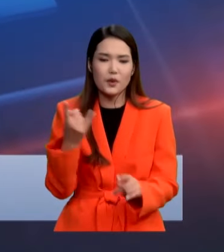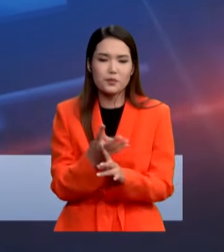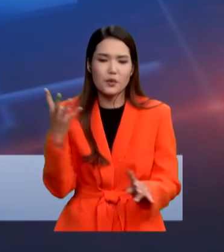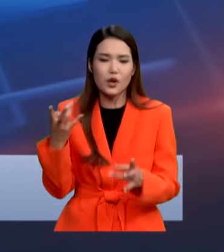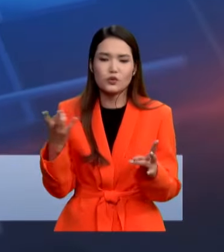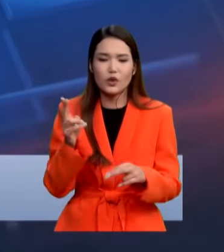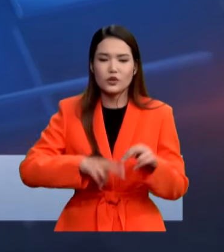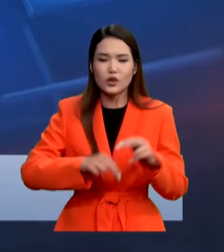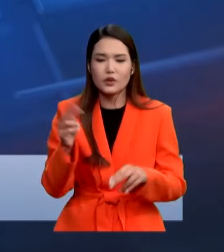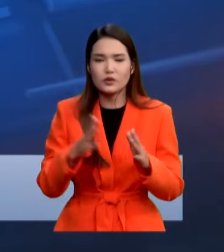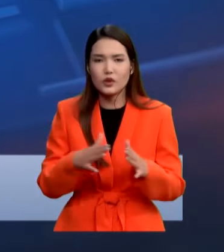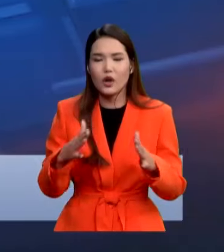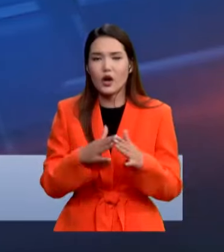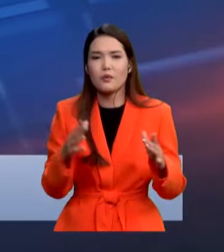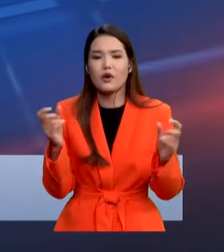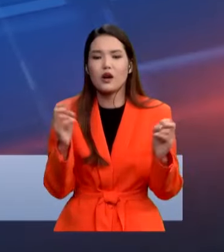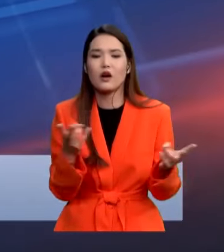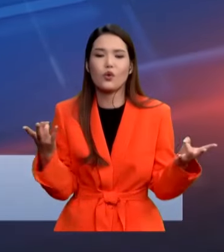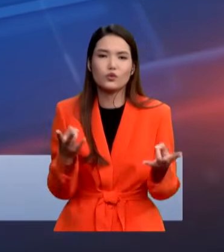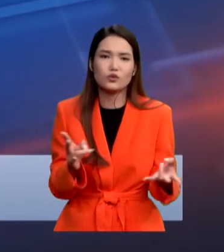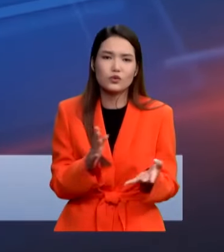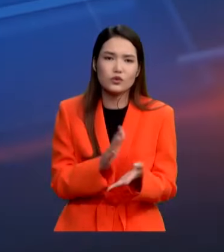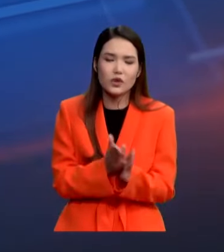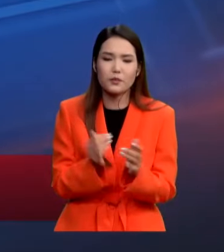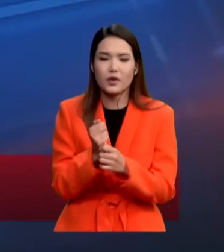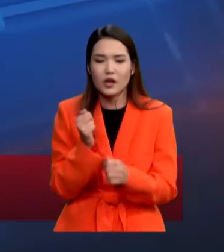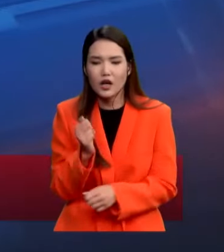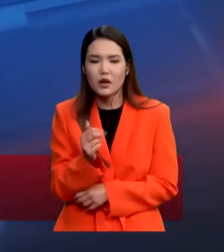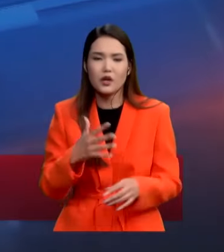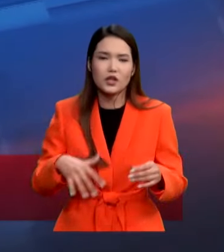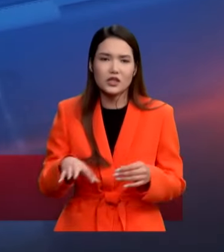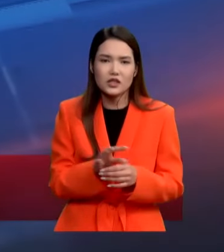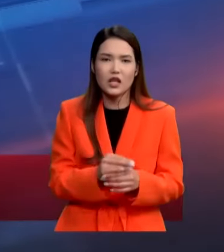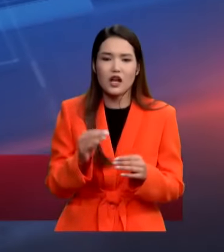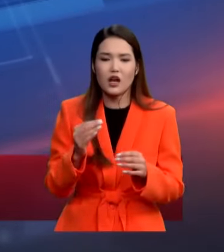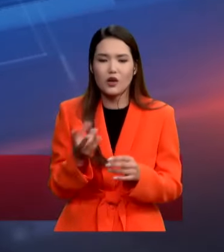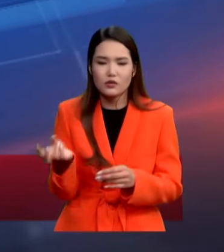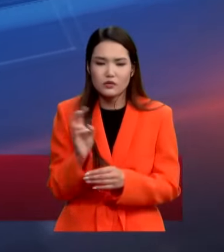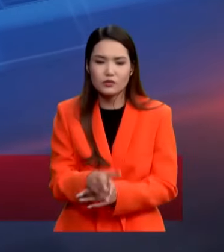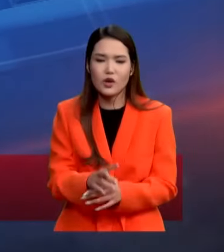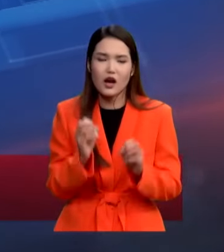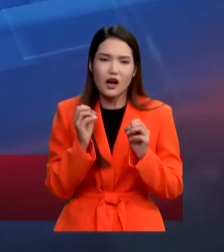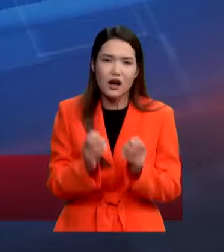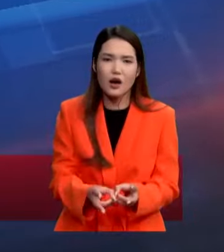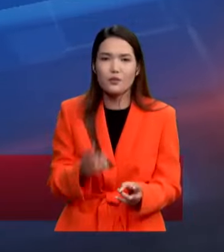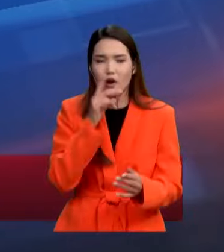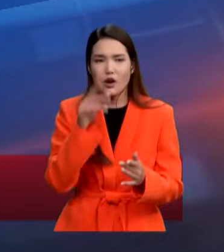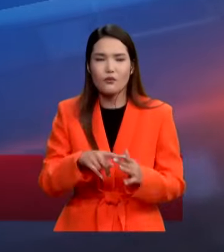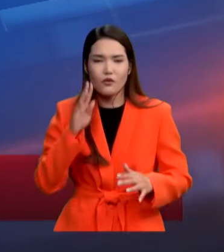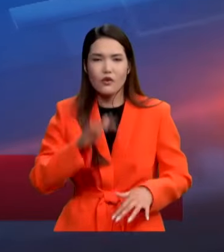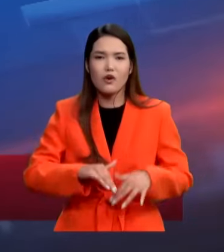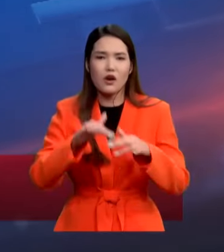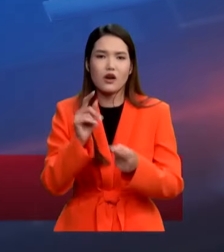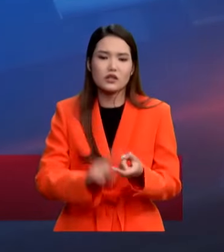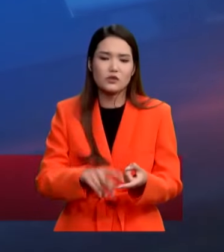надо построить дом и базу. Потому что на данный момент наши работники сами же живем в вагончике. Домой заходить там опасно, полдома упало, полдома стоит